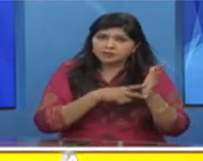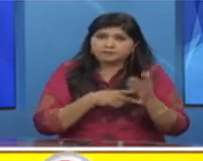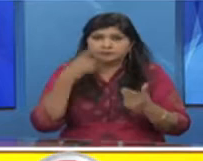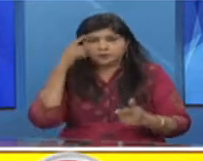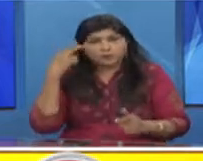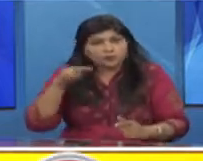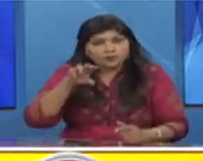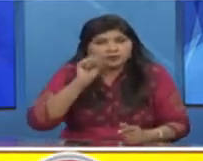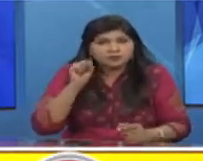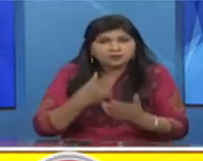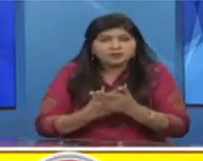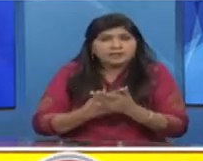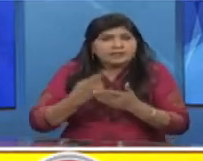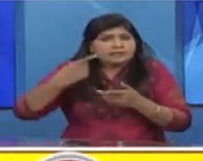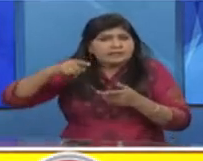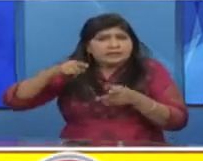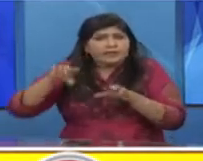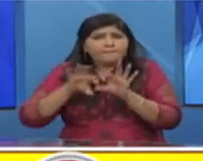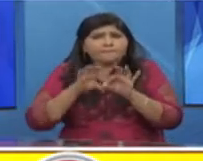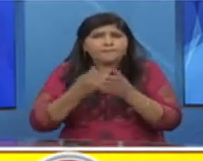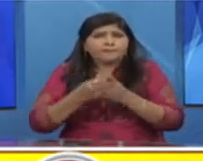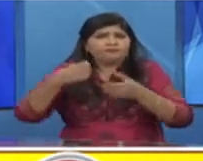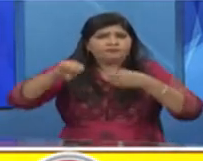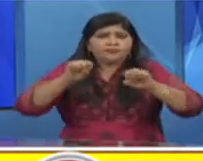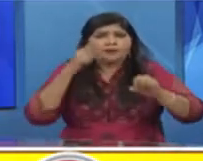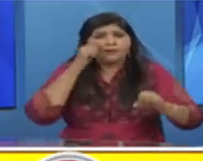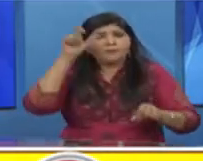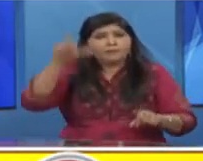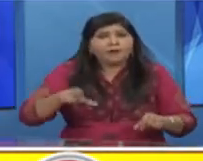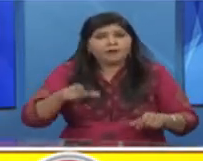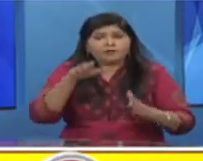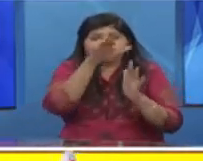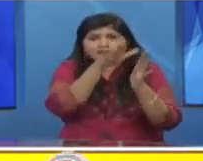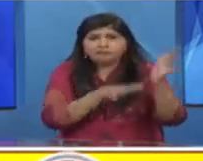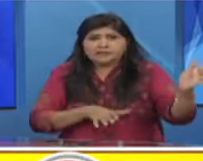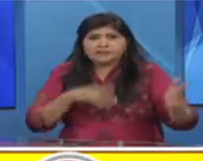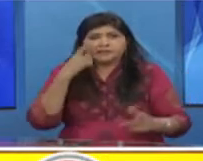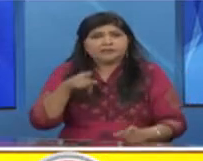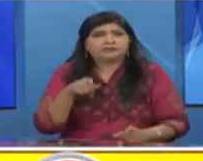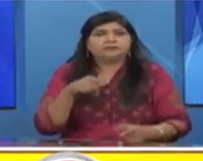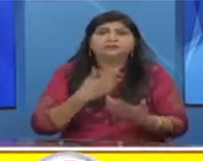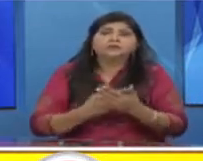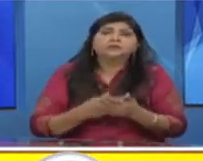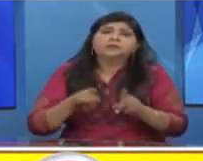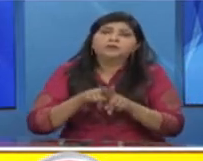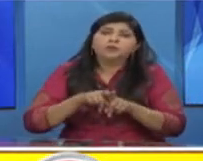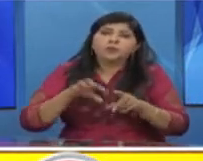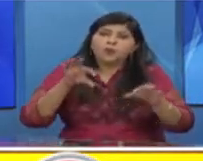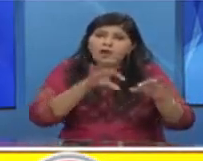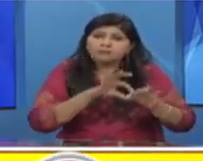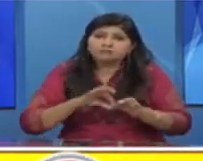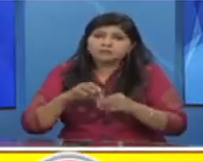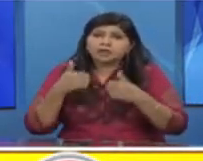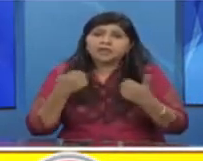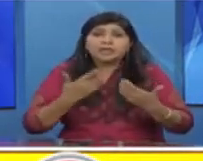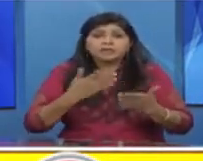थे। सही मायने में वे मैन ऑफ डिटेल थे। इसके साथ ही वे संगठन कौशल में भी